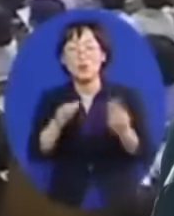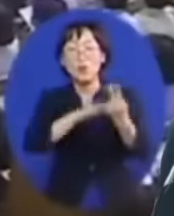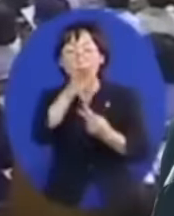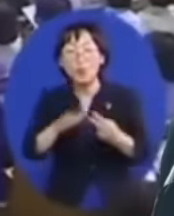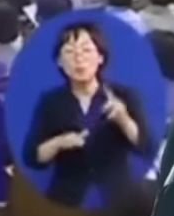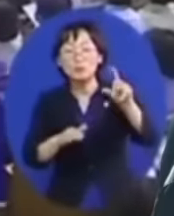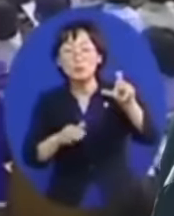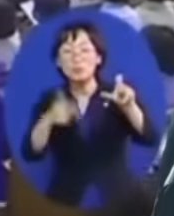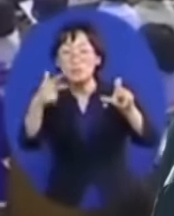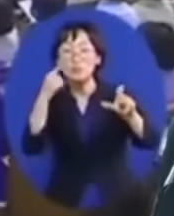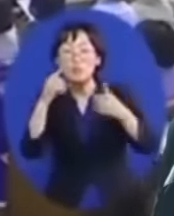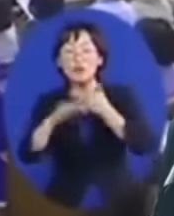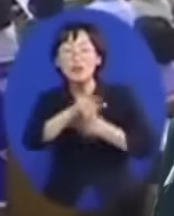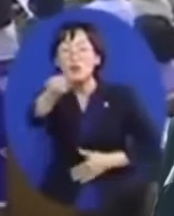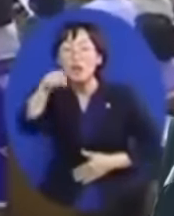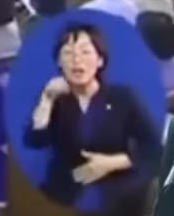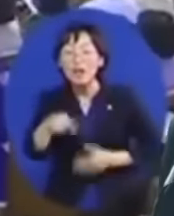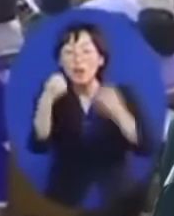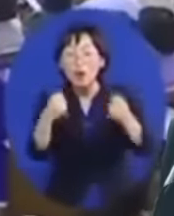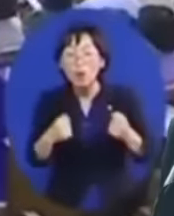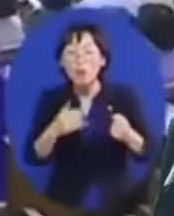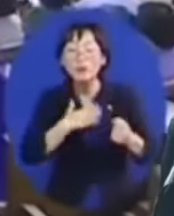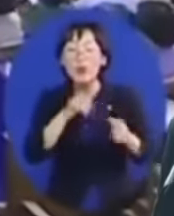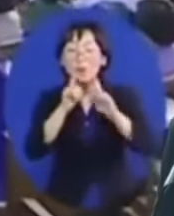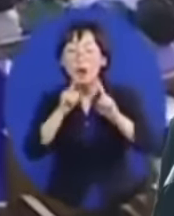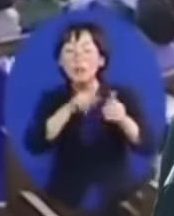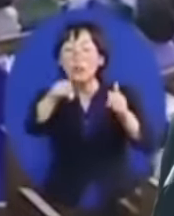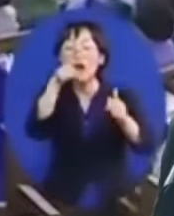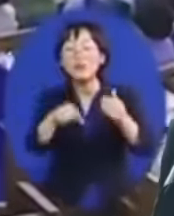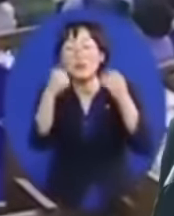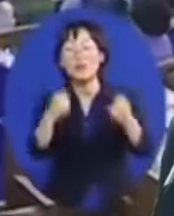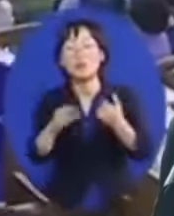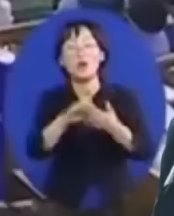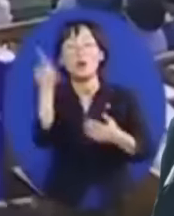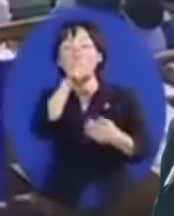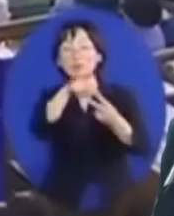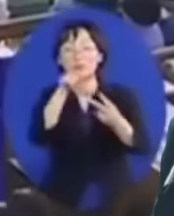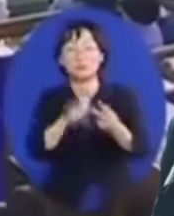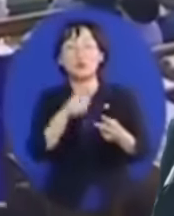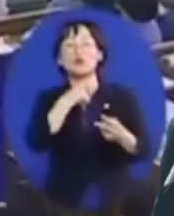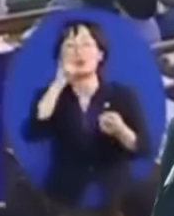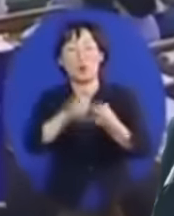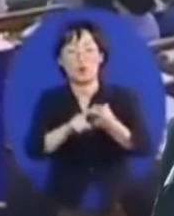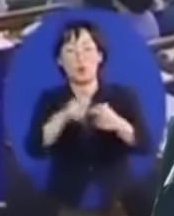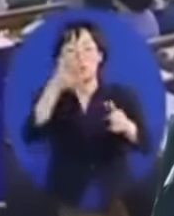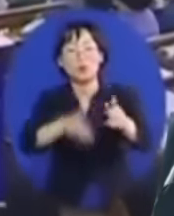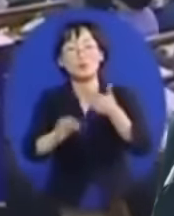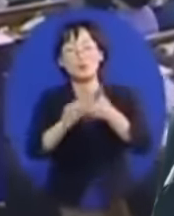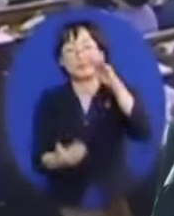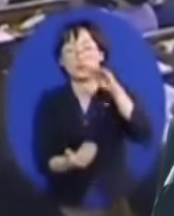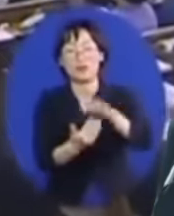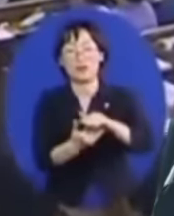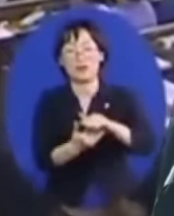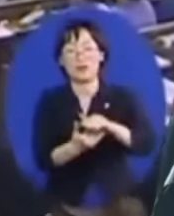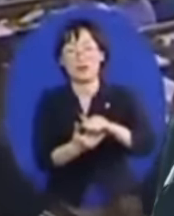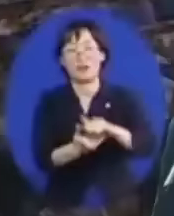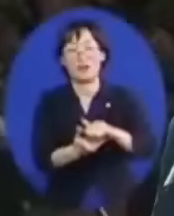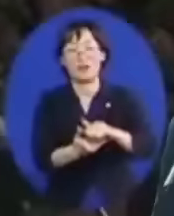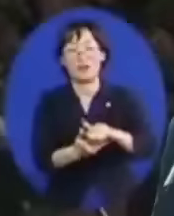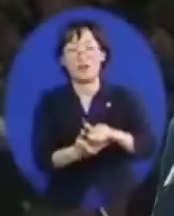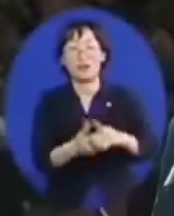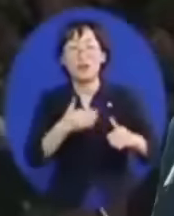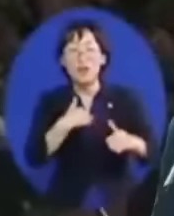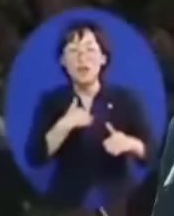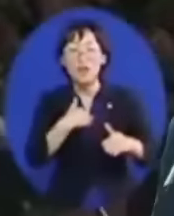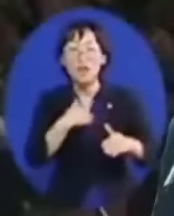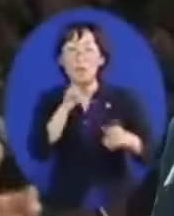7절에 너희가 내 안에 거하고 내 말이 너희 안에 거하면 무엇인지 원하는 대로 구하라 그리하면 이루리라. 너가 내 안에 거하고 내 말이